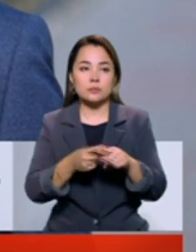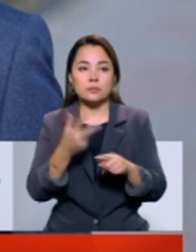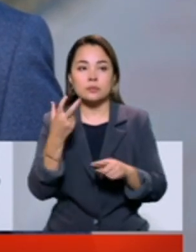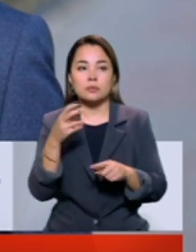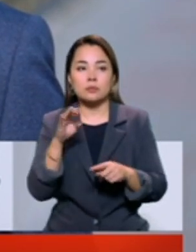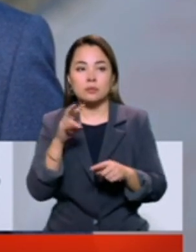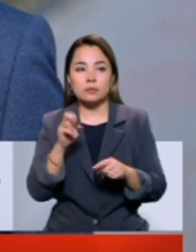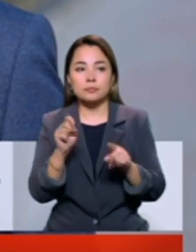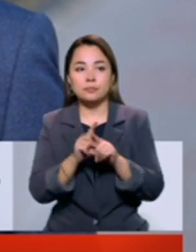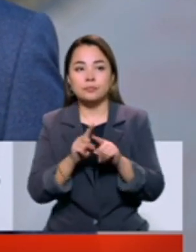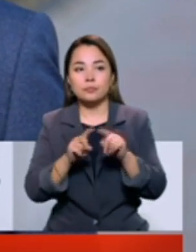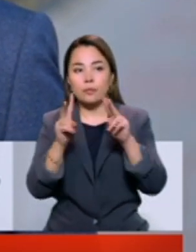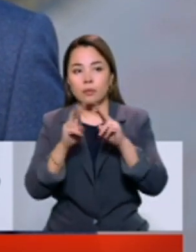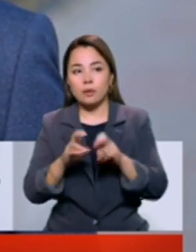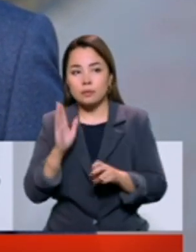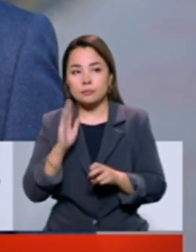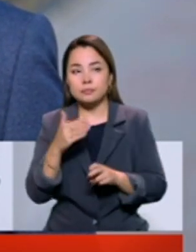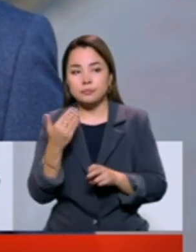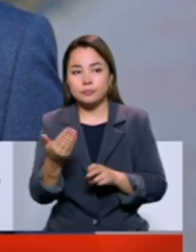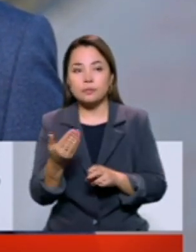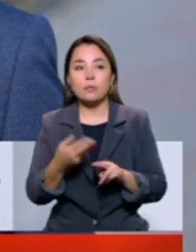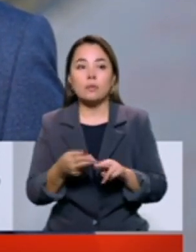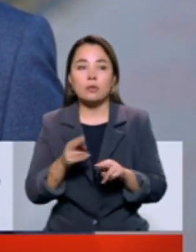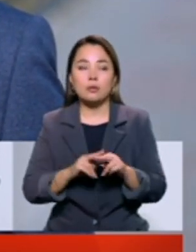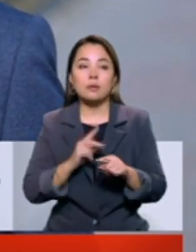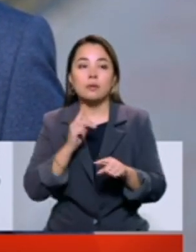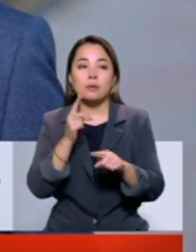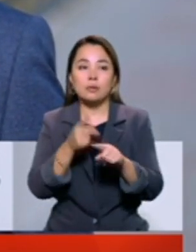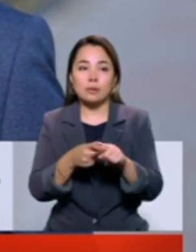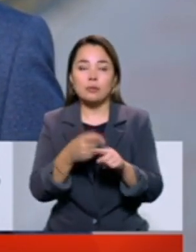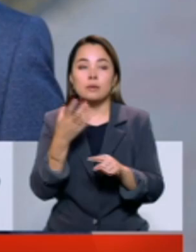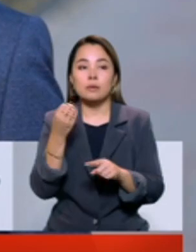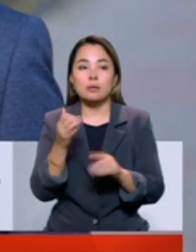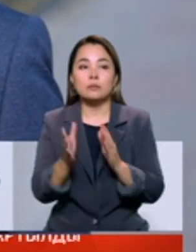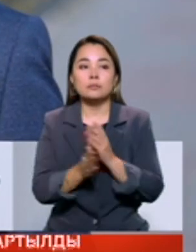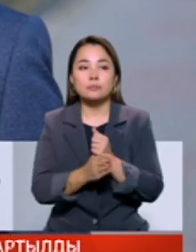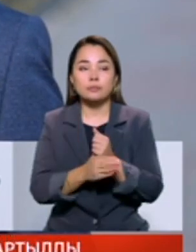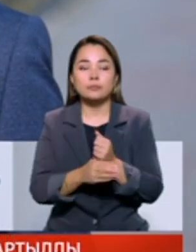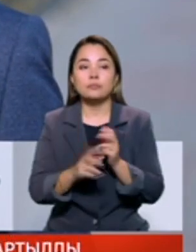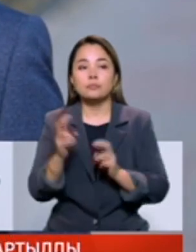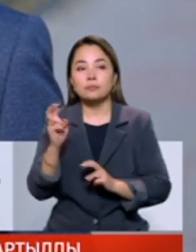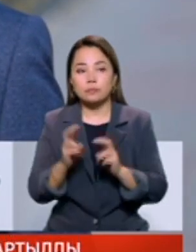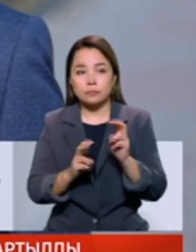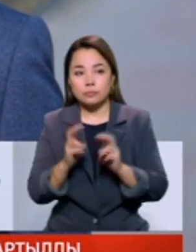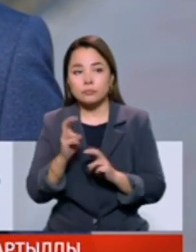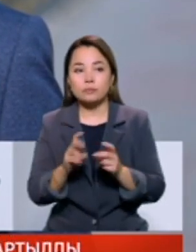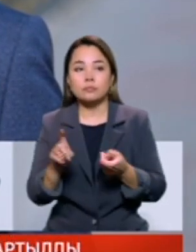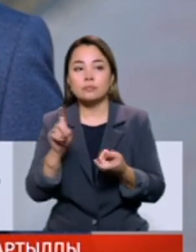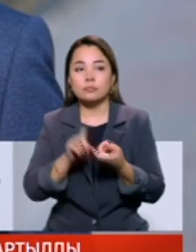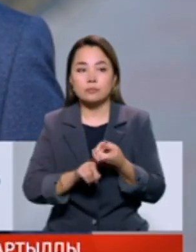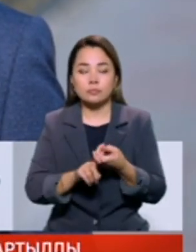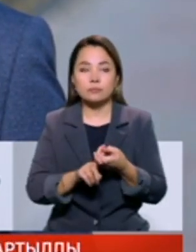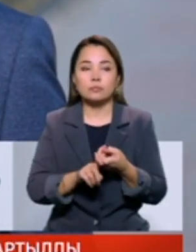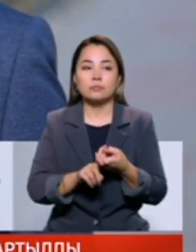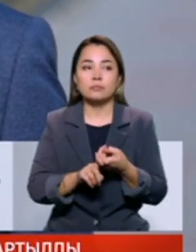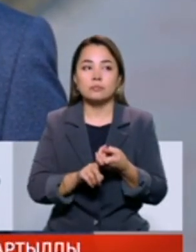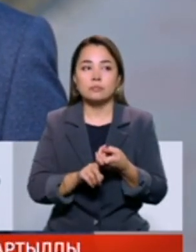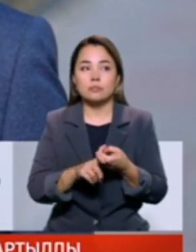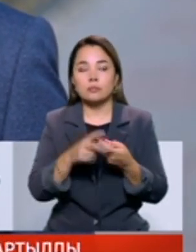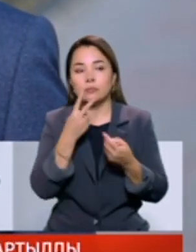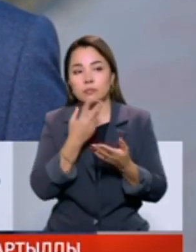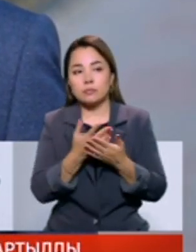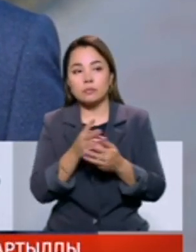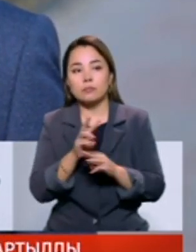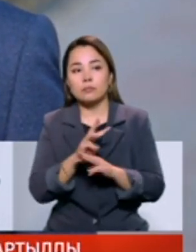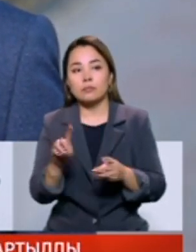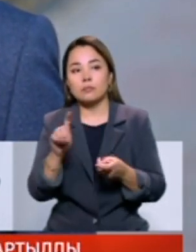тонна қарастыратын болады. Сонымен қатар тағы Атырау зауытымен байланыстар жүргізуде министерство